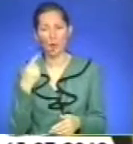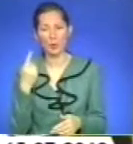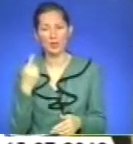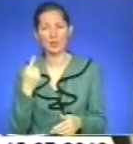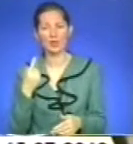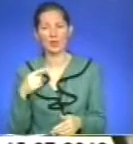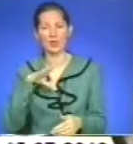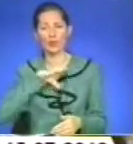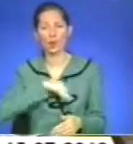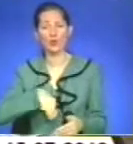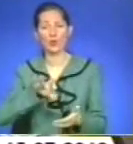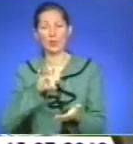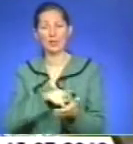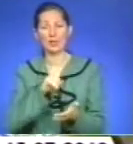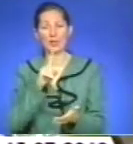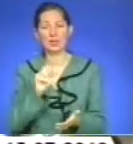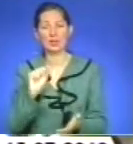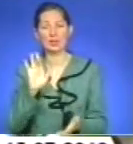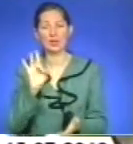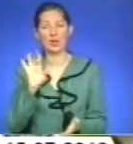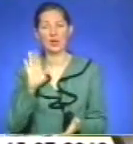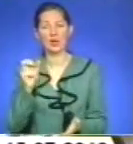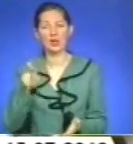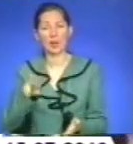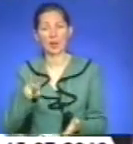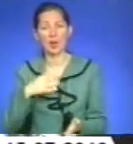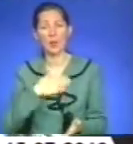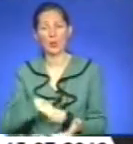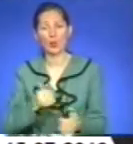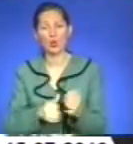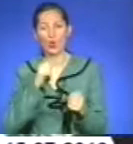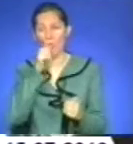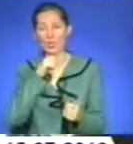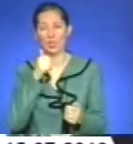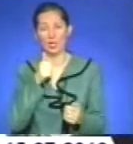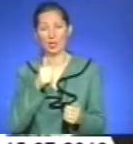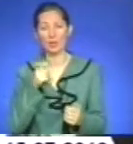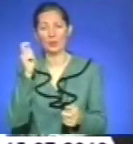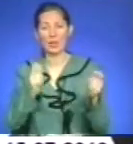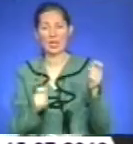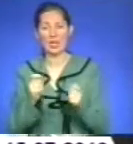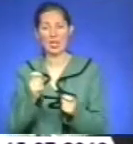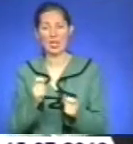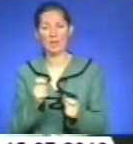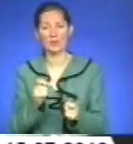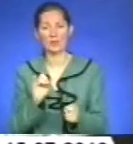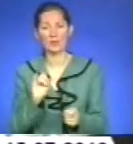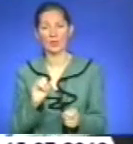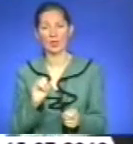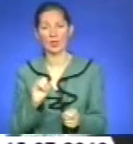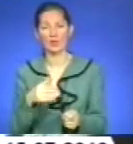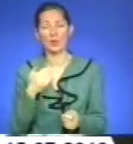центрі Зарваниця. Приємно те, що до нас кожен рік приїжджає і